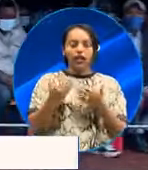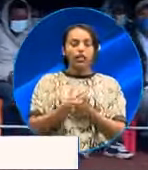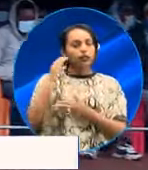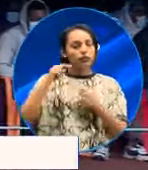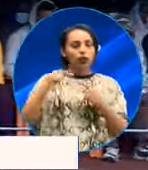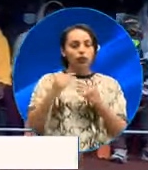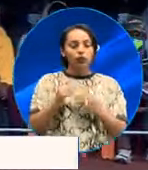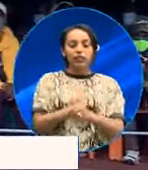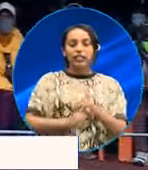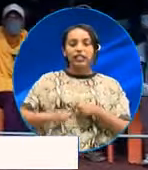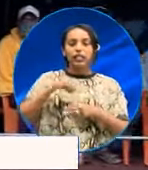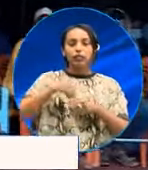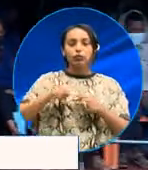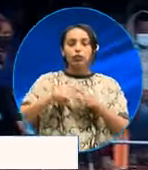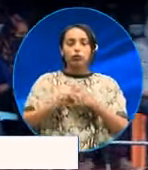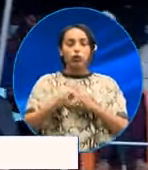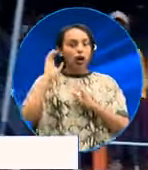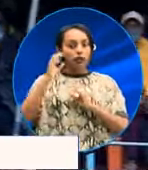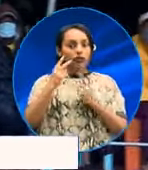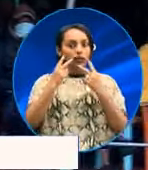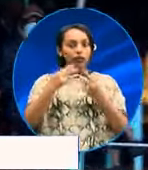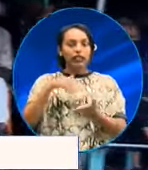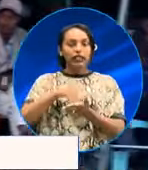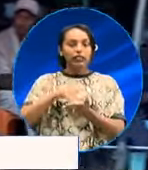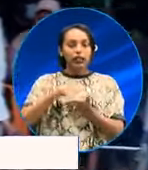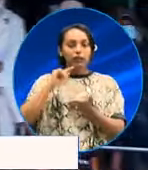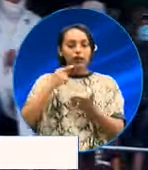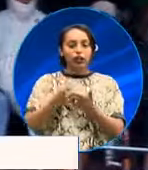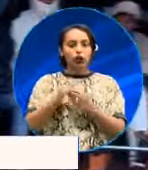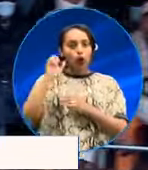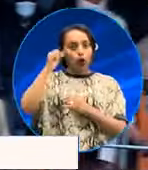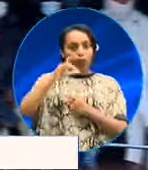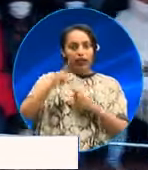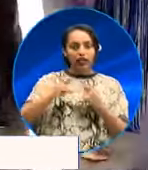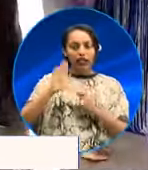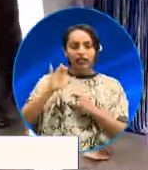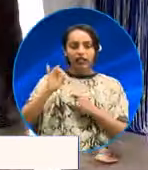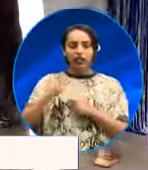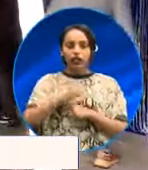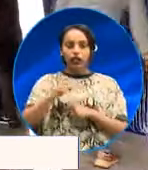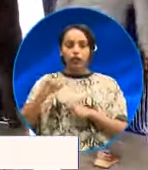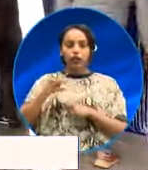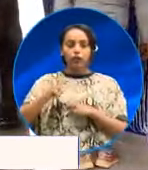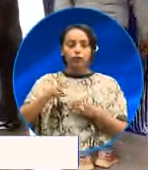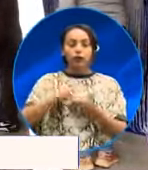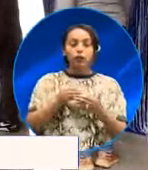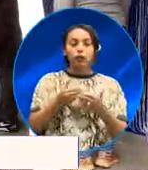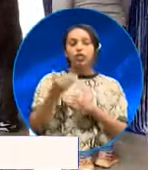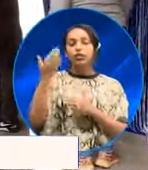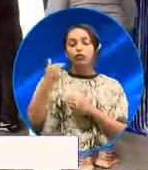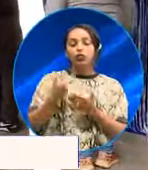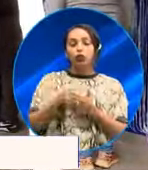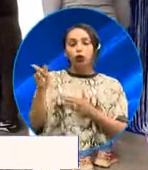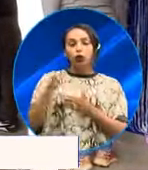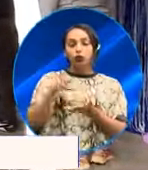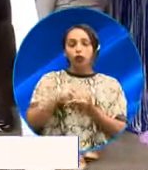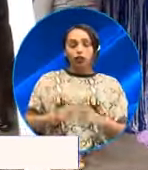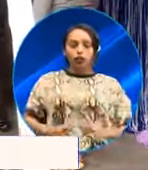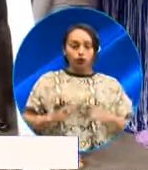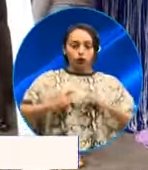ሚዲያ ኔትወርክም ከቅድመ ምርጫ ጀምሮ ለአድማጭ ተመልካች ተከታታይ ዘገባዎችን በኦሮሚያ ክልል የገላንና ዱከም ከተሞች ሲያደርስ ነበር። የሁለቱ